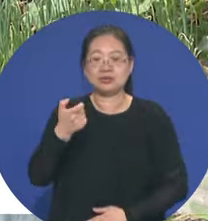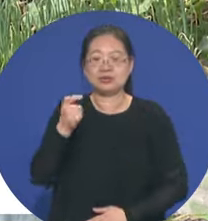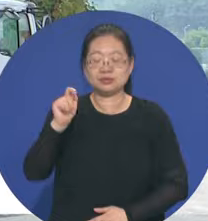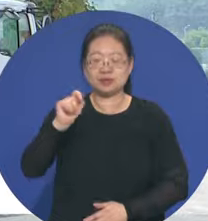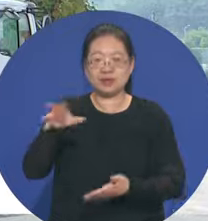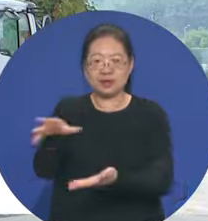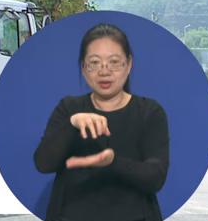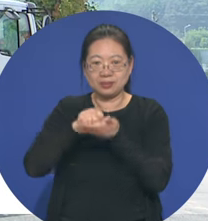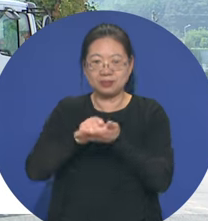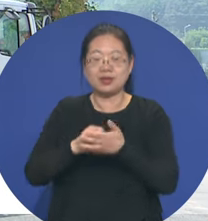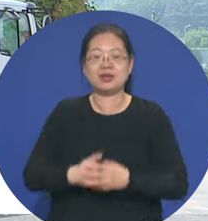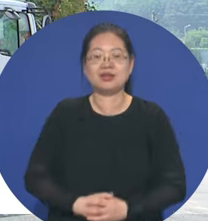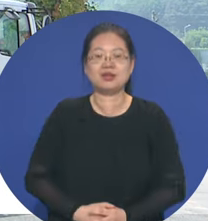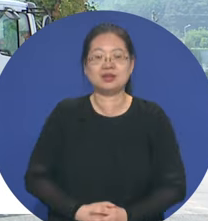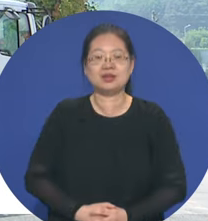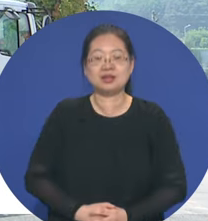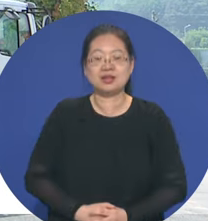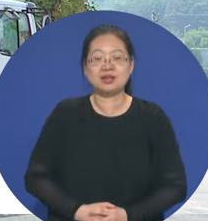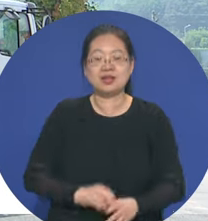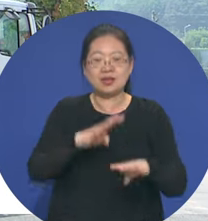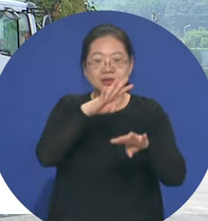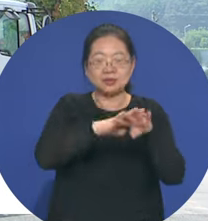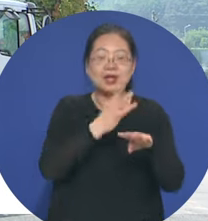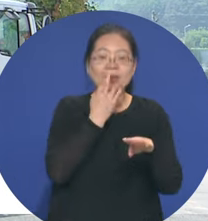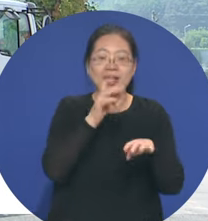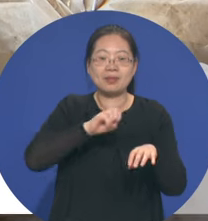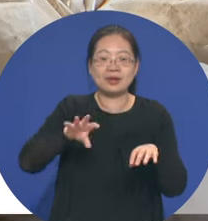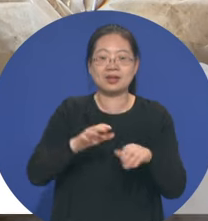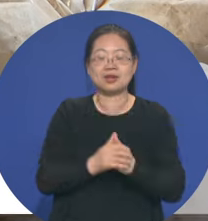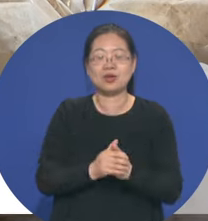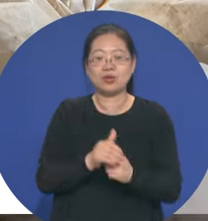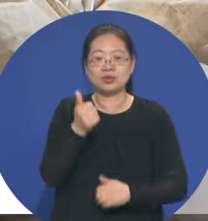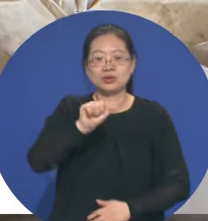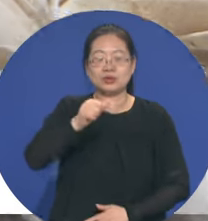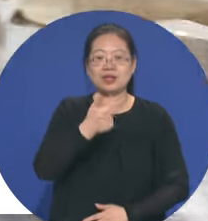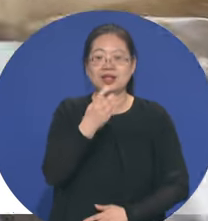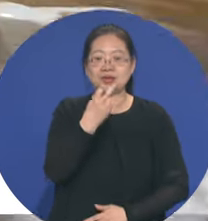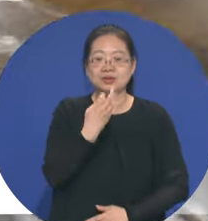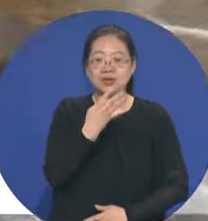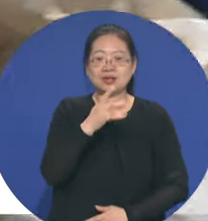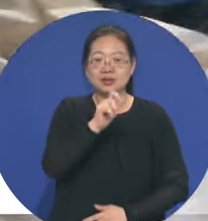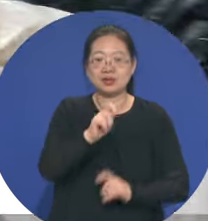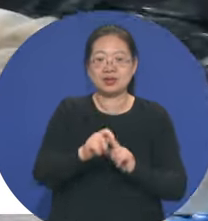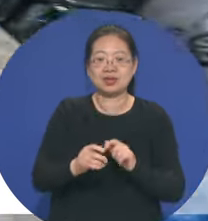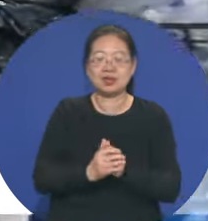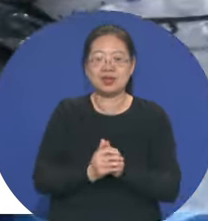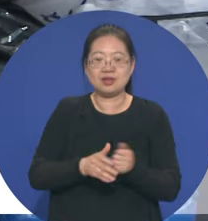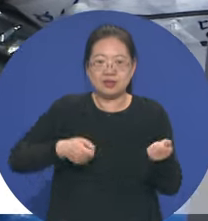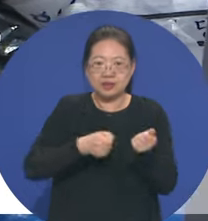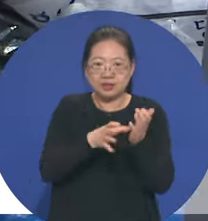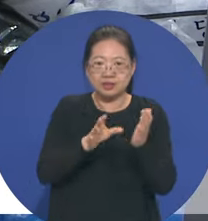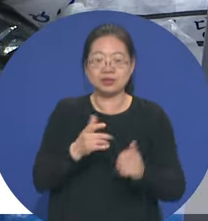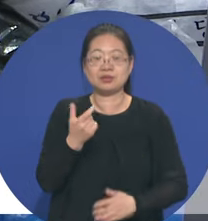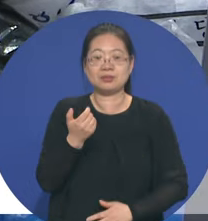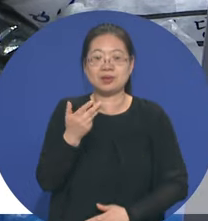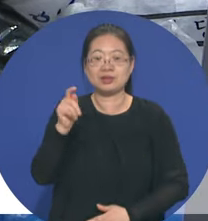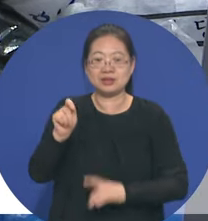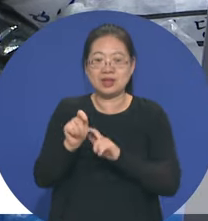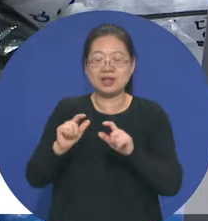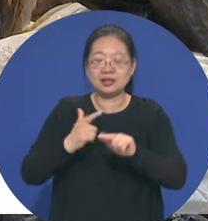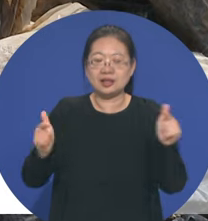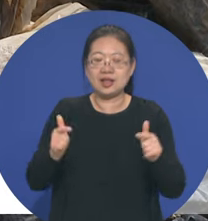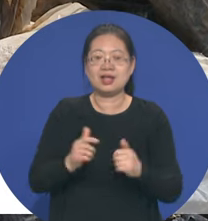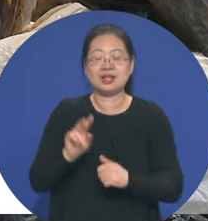수거했습니다. 이번에 수거된 영농 폐기물은 농촌 폐비닐 5,524톤과 농약 용기 68톤,